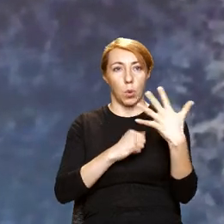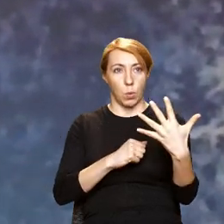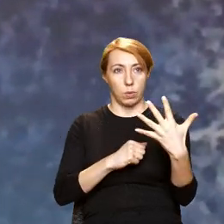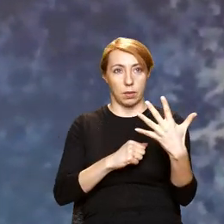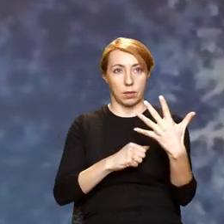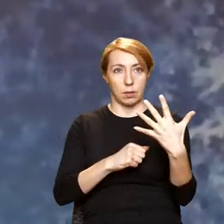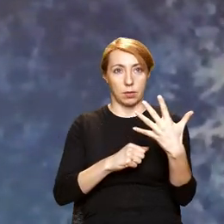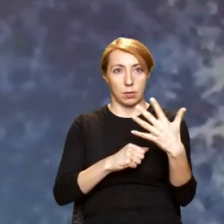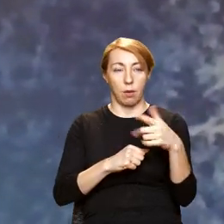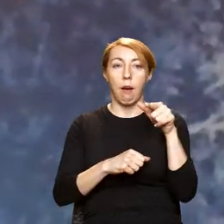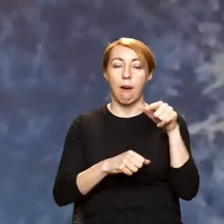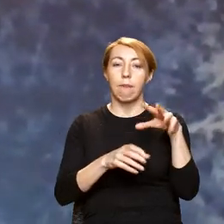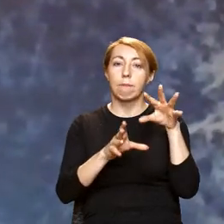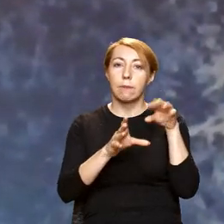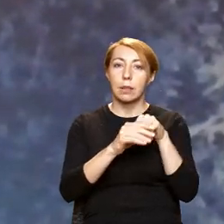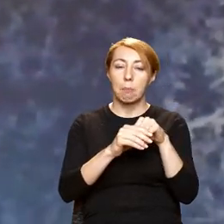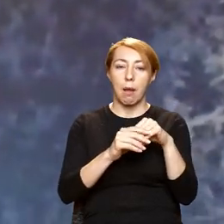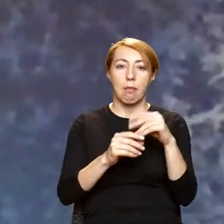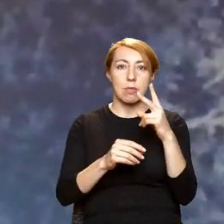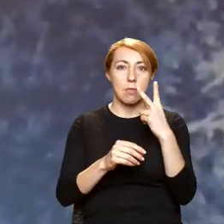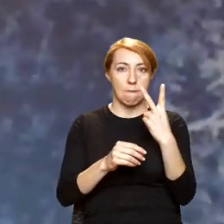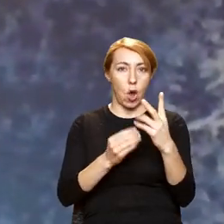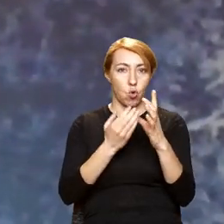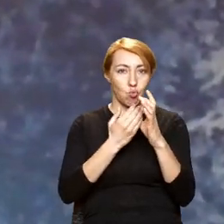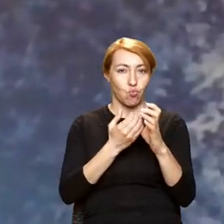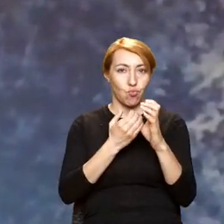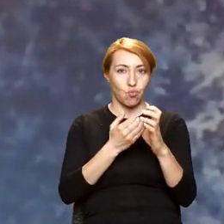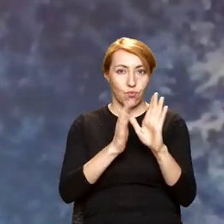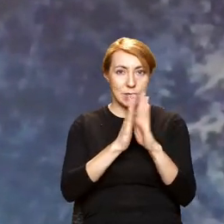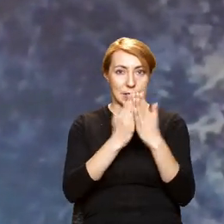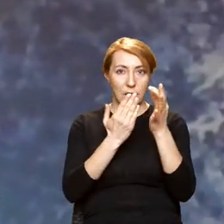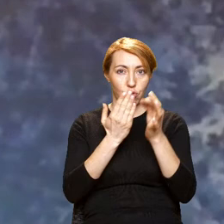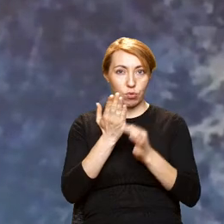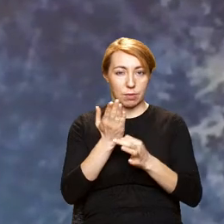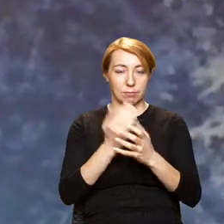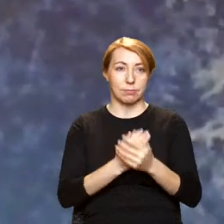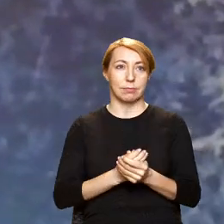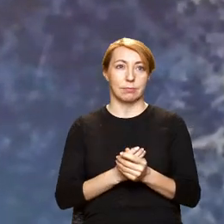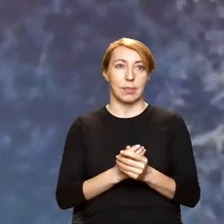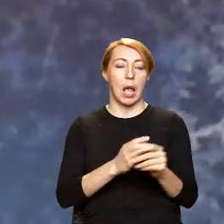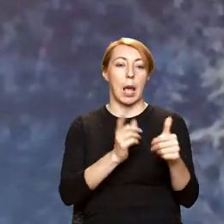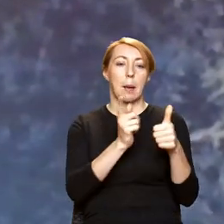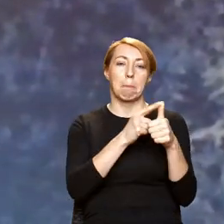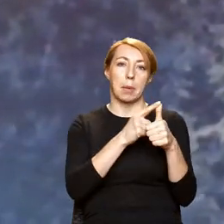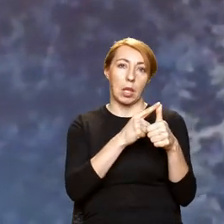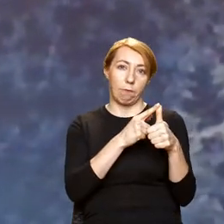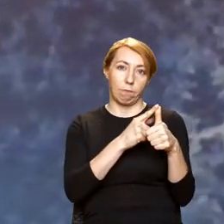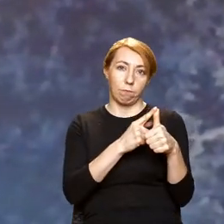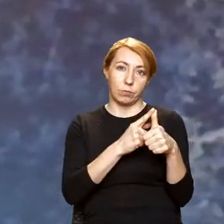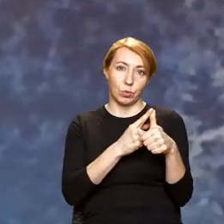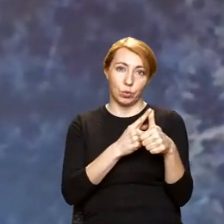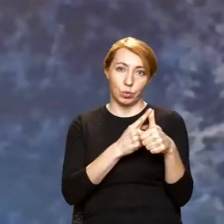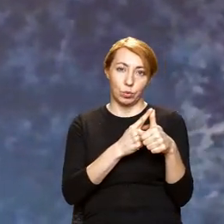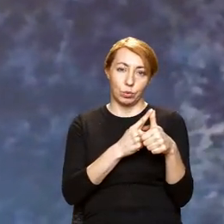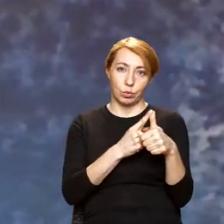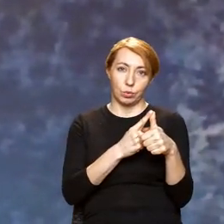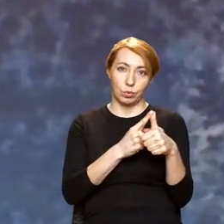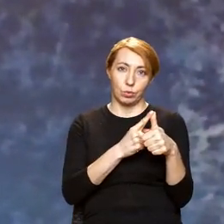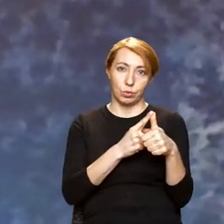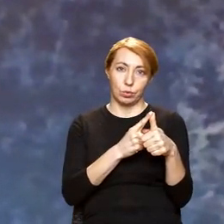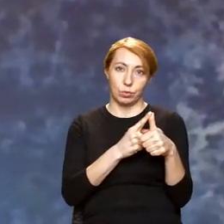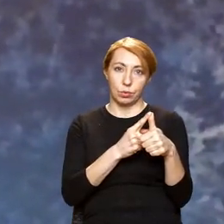1882-85. Składa się z dwóch grubych zeszytów. Pierwszy ma